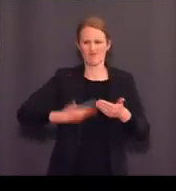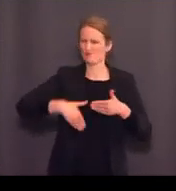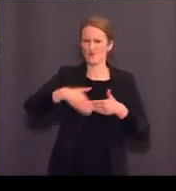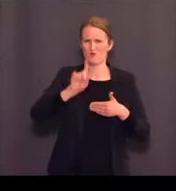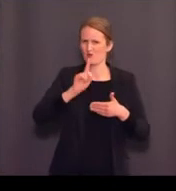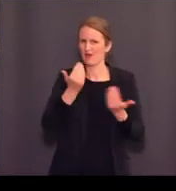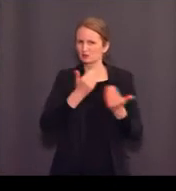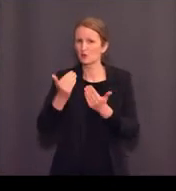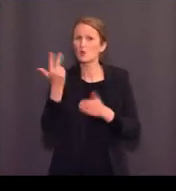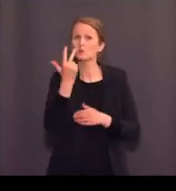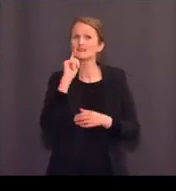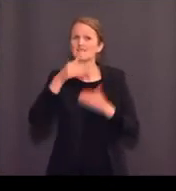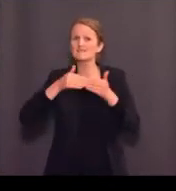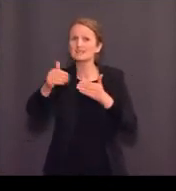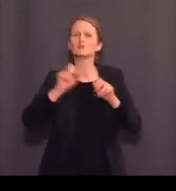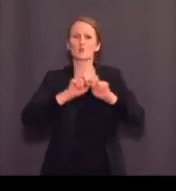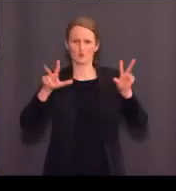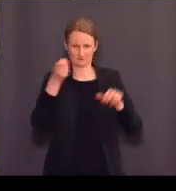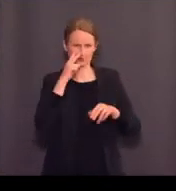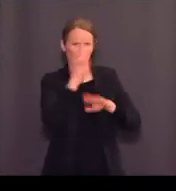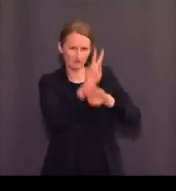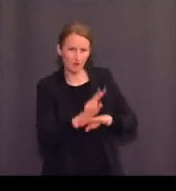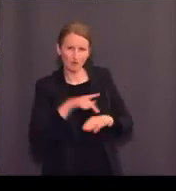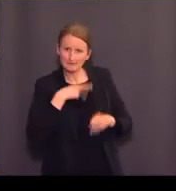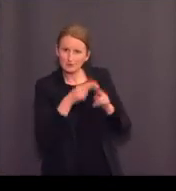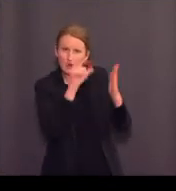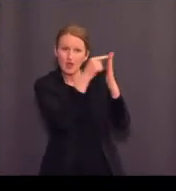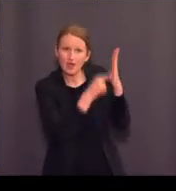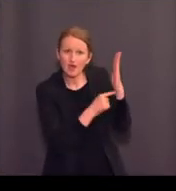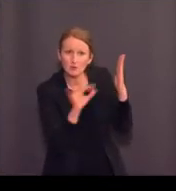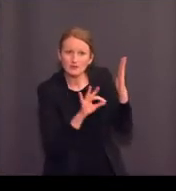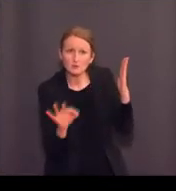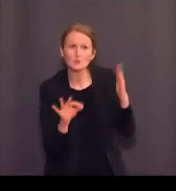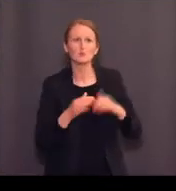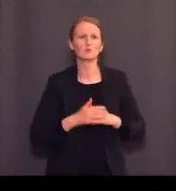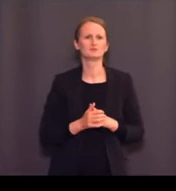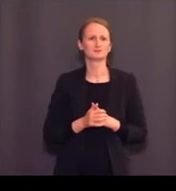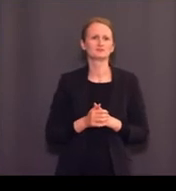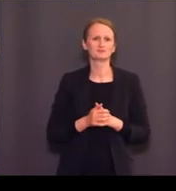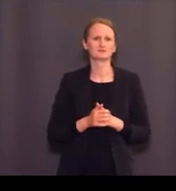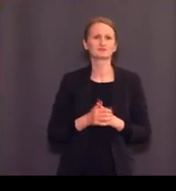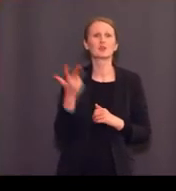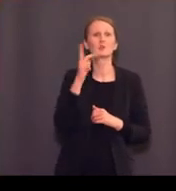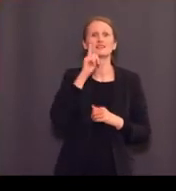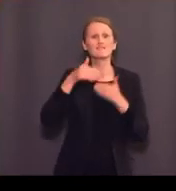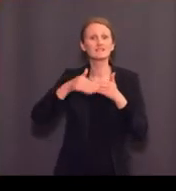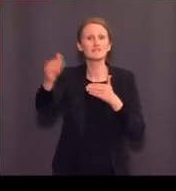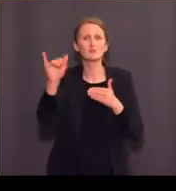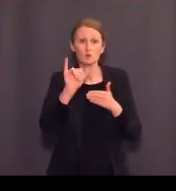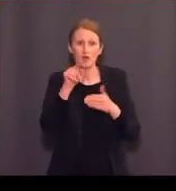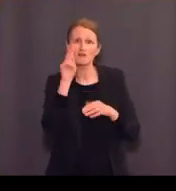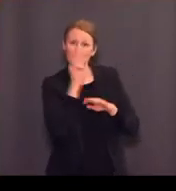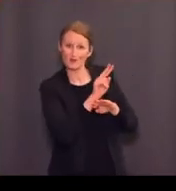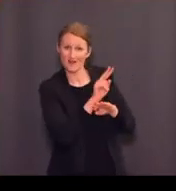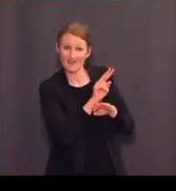À partir de cette date, vous pourrez également vous rendre sur le site de votre mutualité pour obtenir des